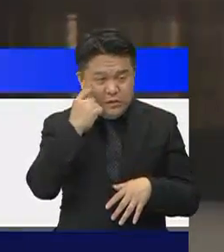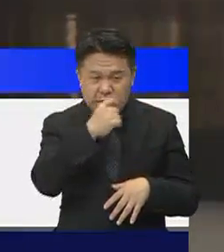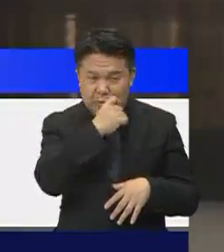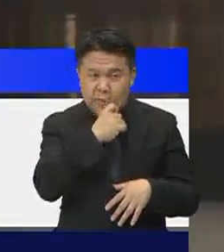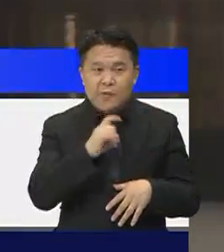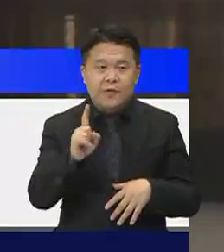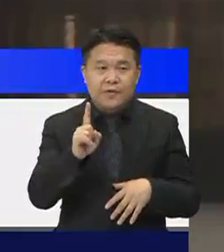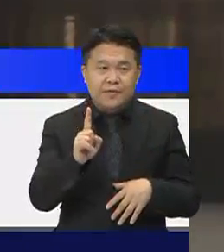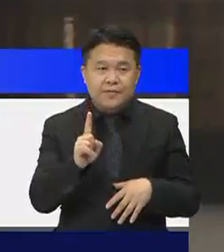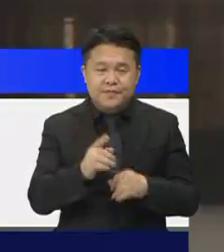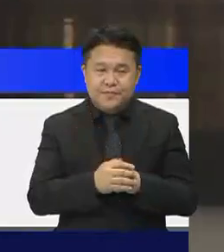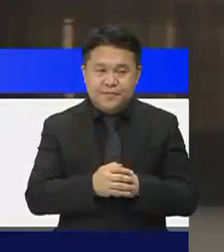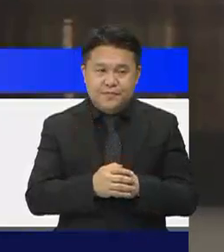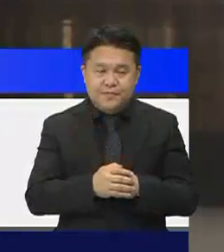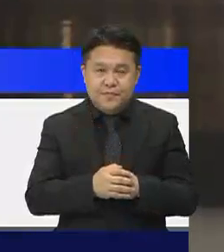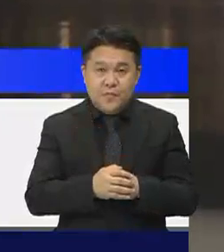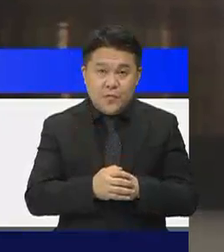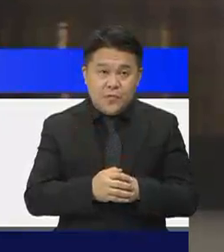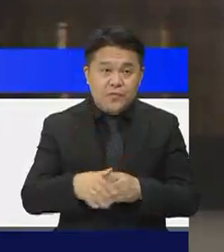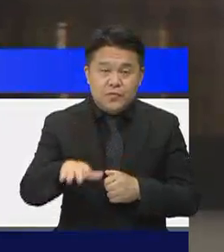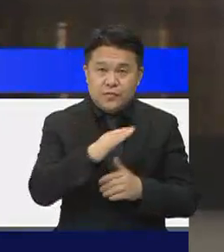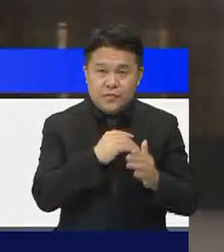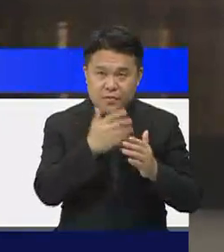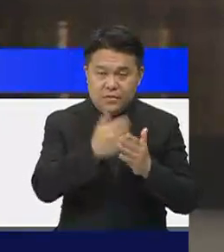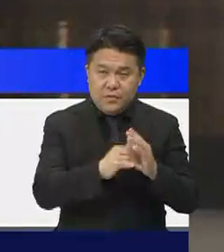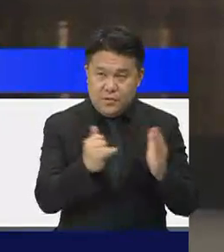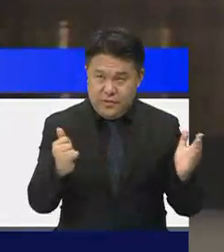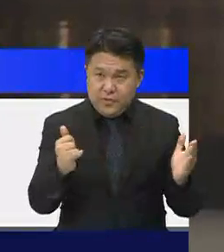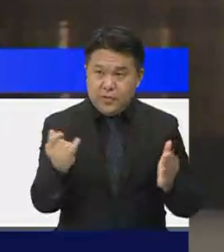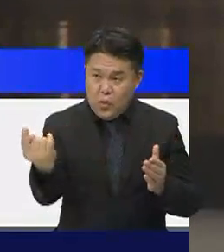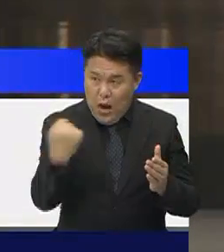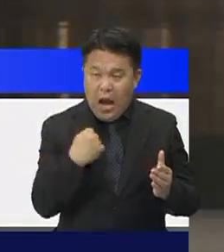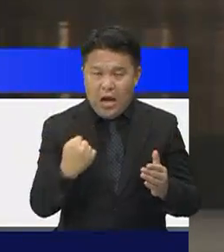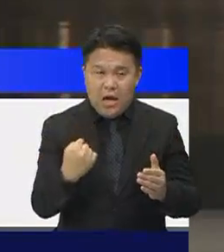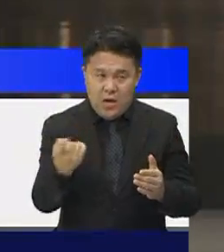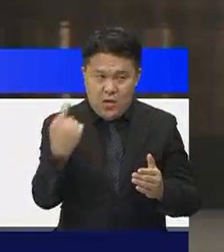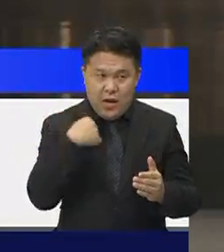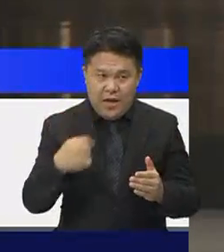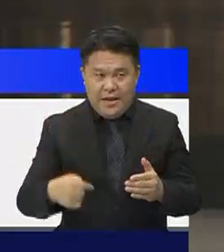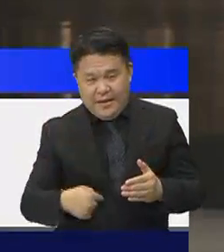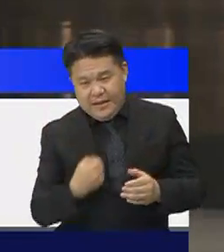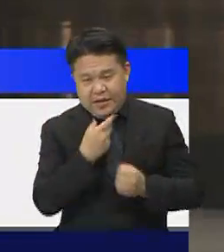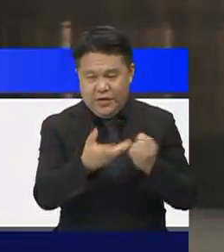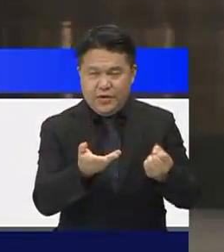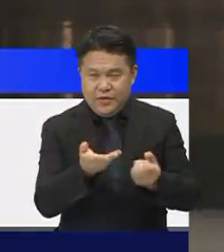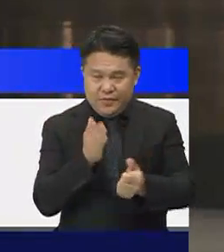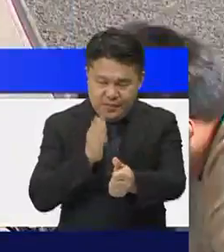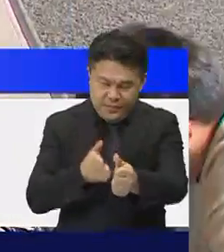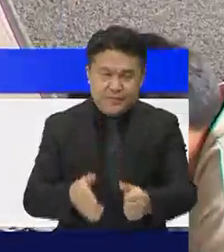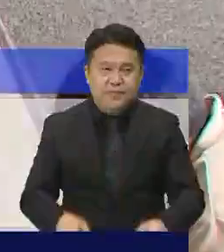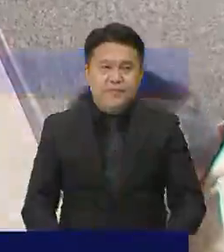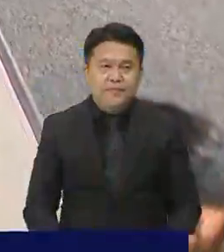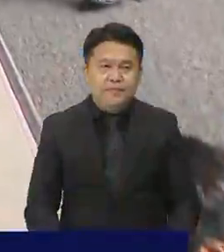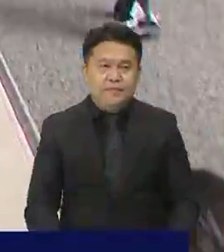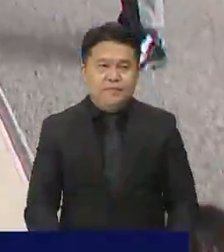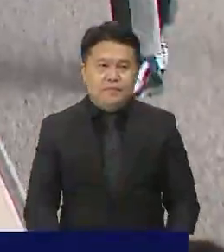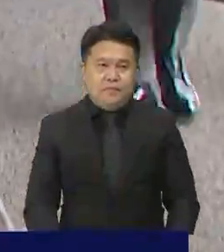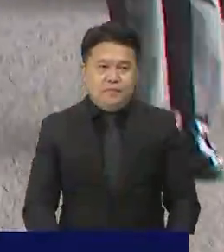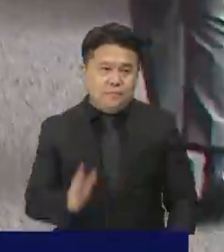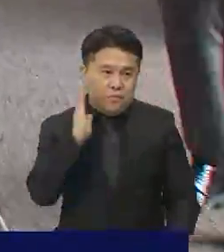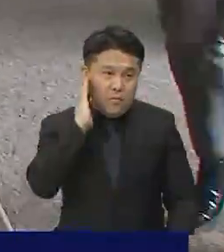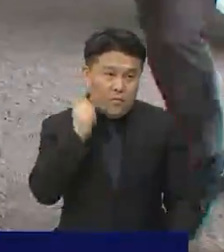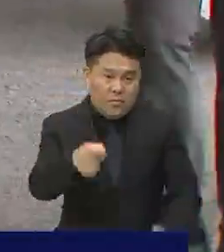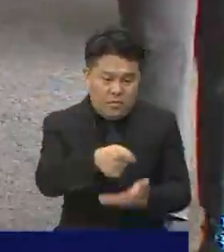드는데 그거에 대해서 저희 유족 측에 찾아와서 양심 선언을 하시기 바라겠습니다.